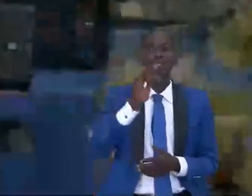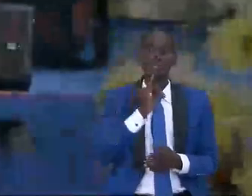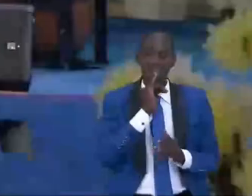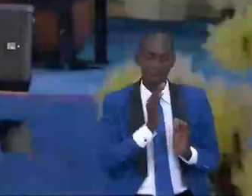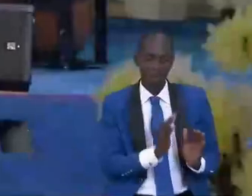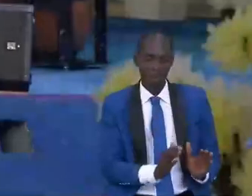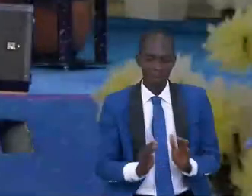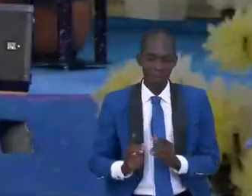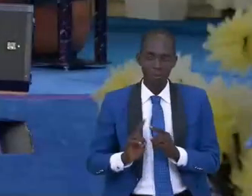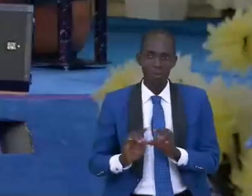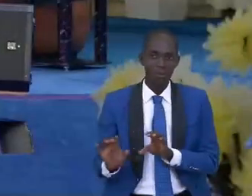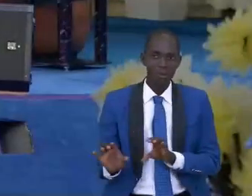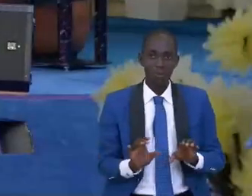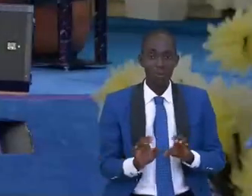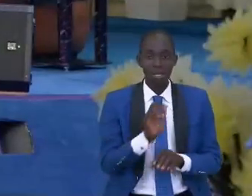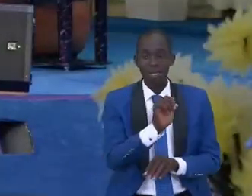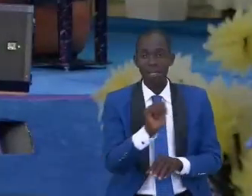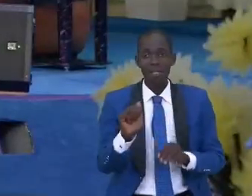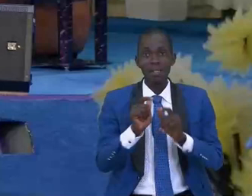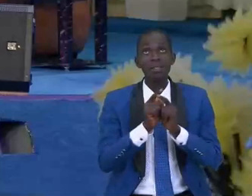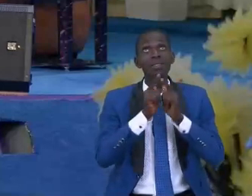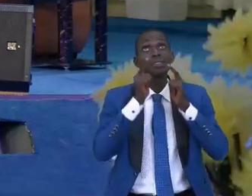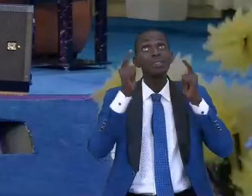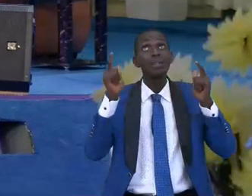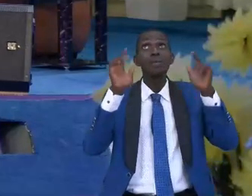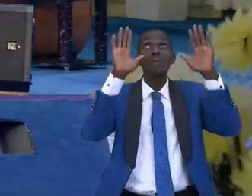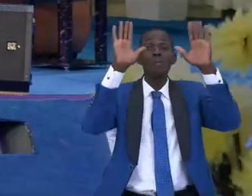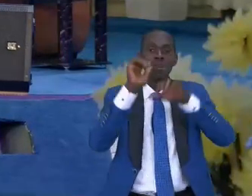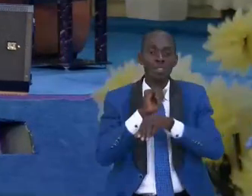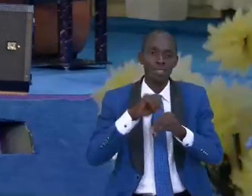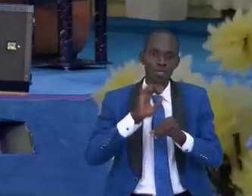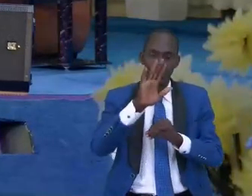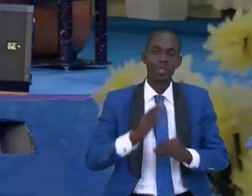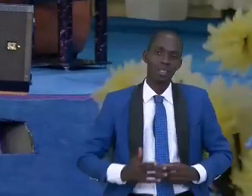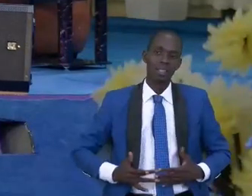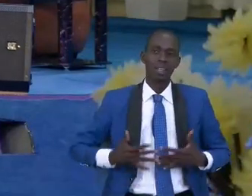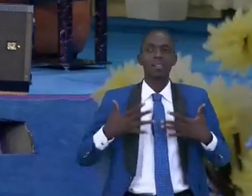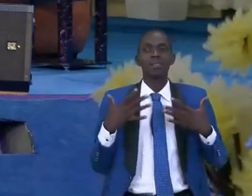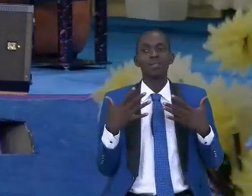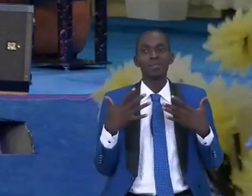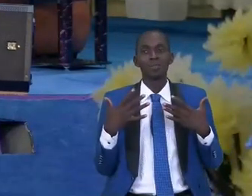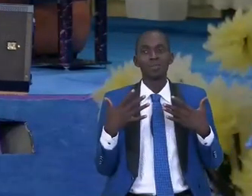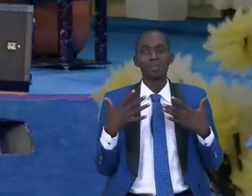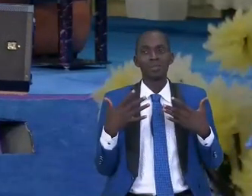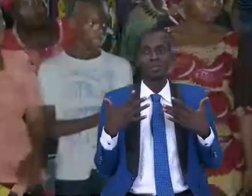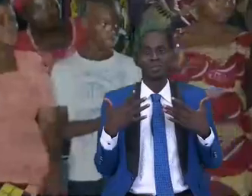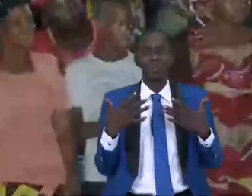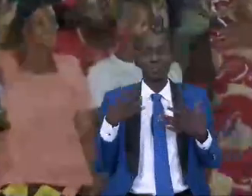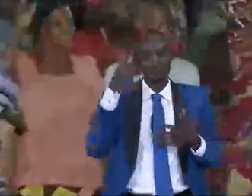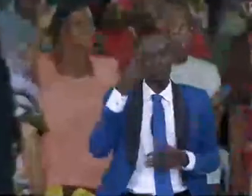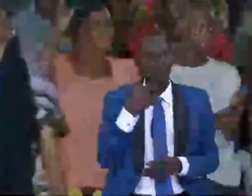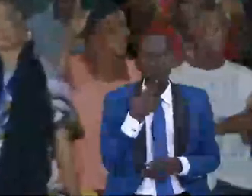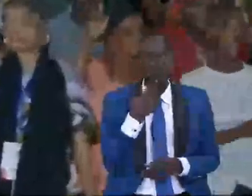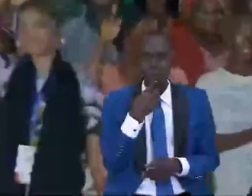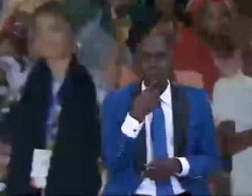Dieu est sur le point de faire de grands miracles dans votre vie. Où est la personne là-bas?